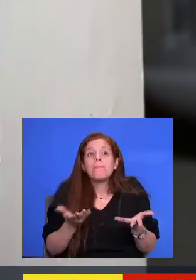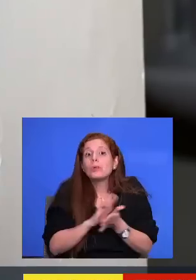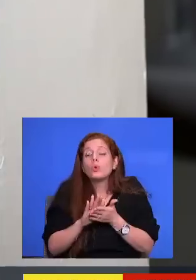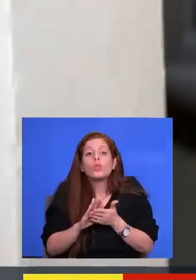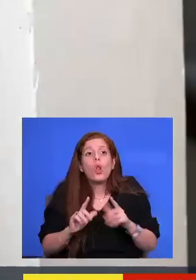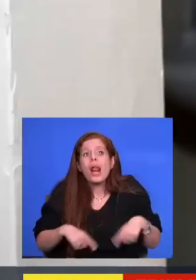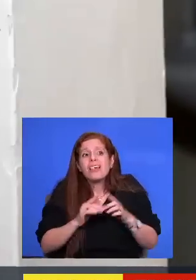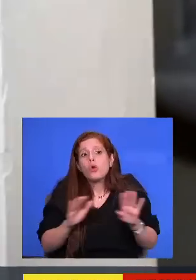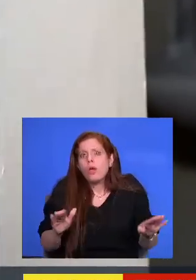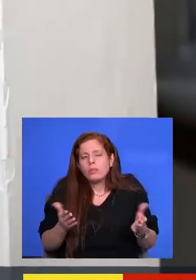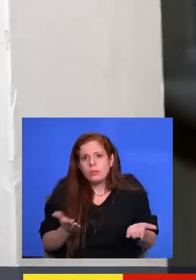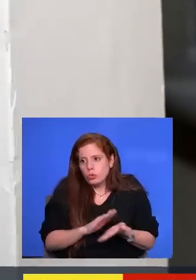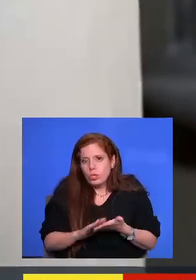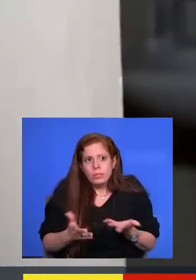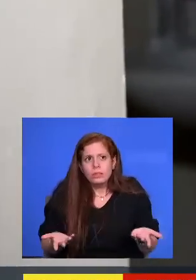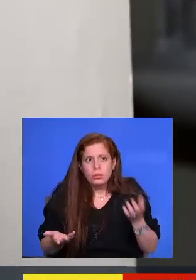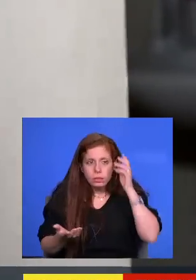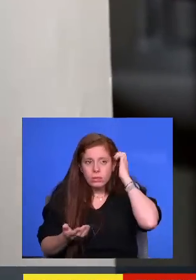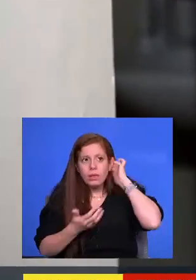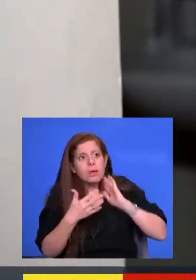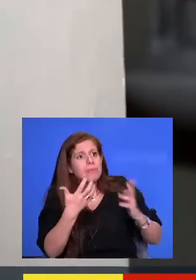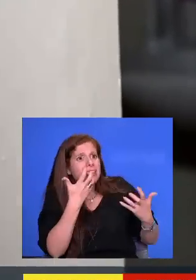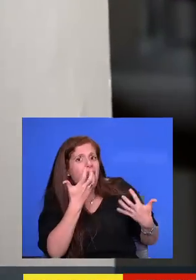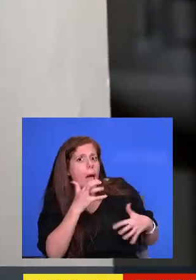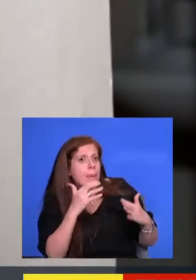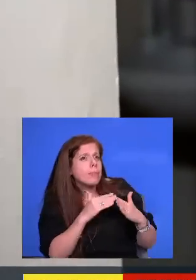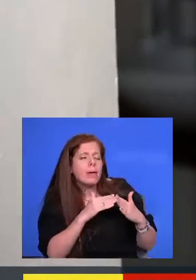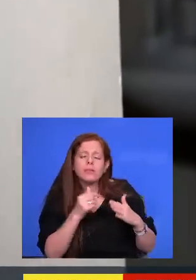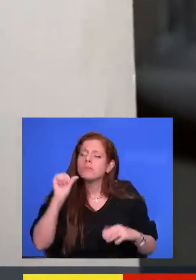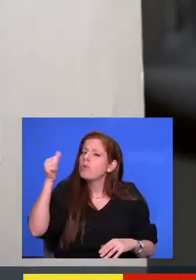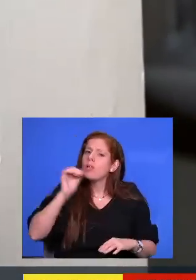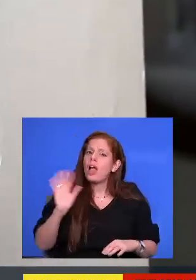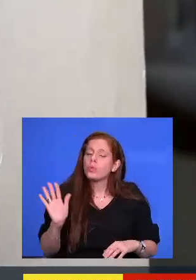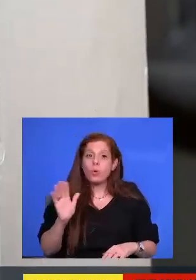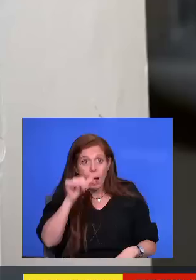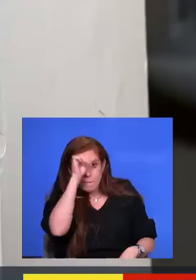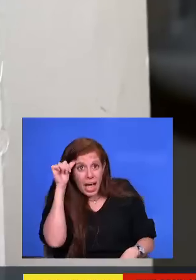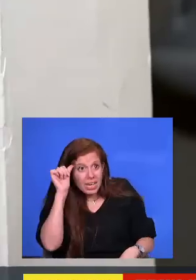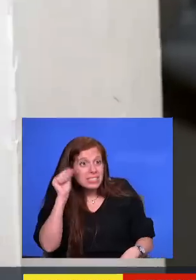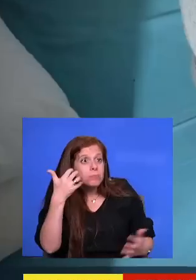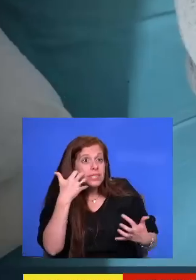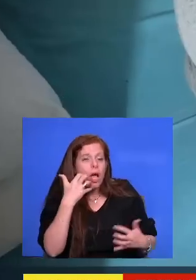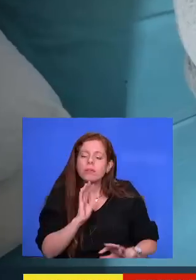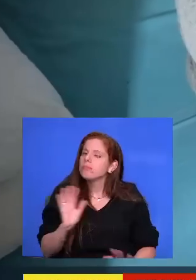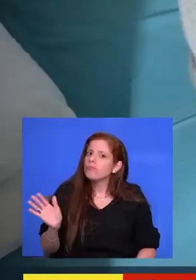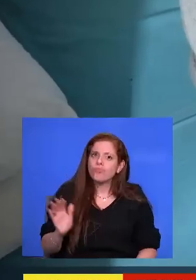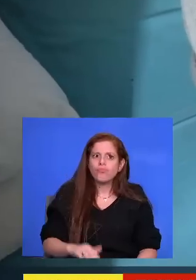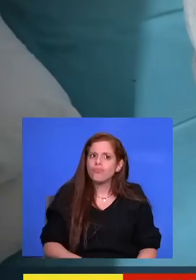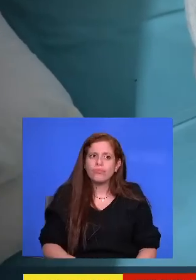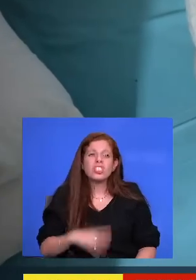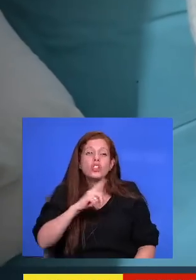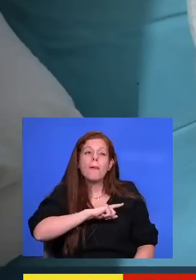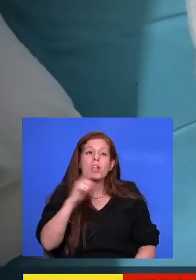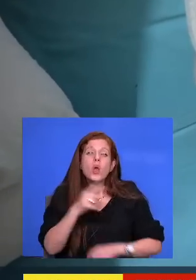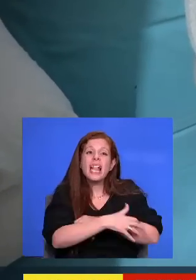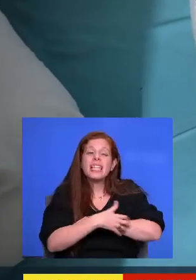להתנהל. פשוט לא להתנהל. אז גן, לחמם את הבית, חורף. לא הדלקנו. גם בקיץ לא הדלקתם אז גן? לא הדלקנו. 2 מיליון עניים